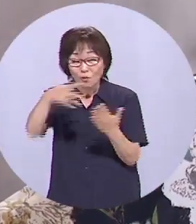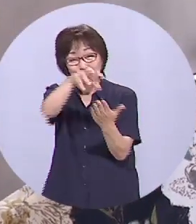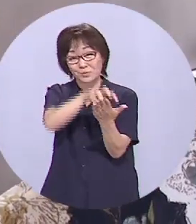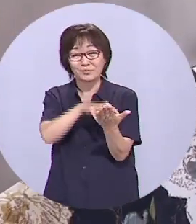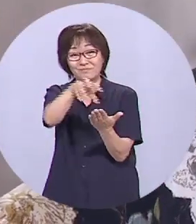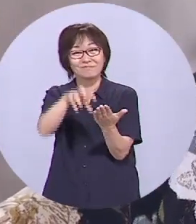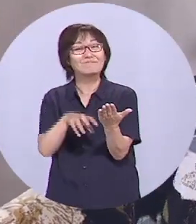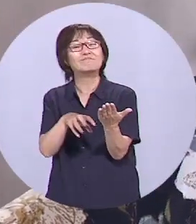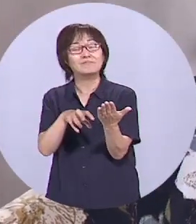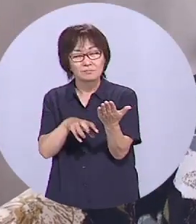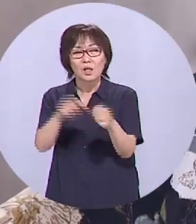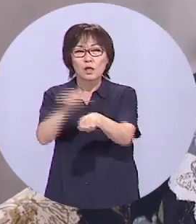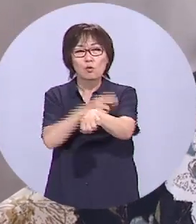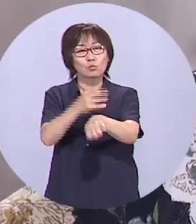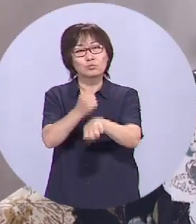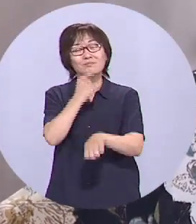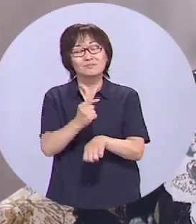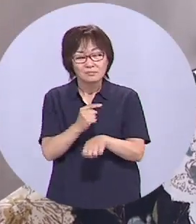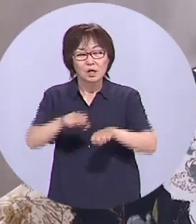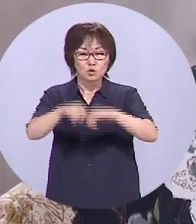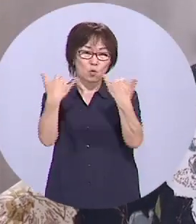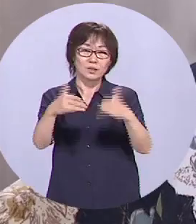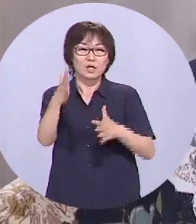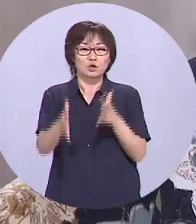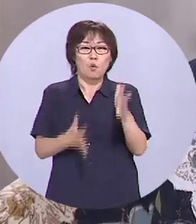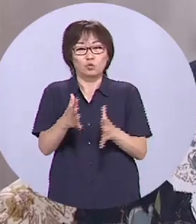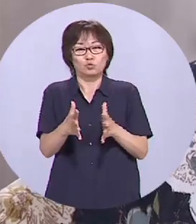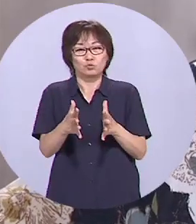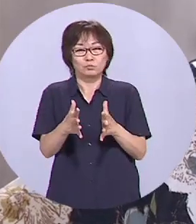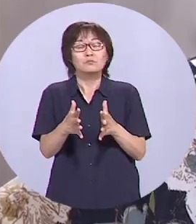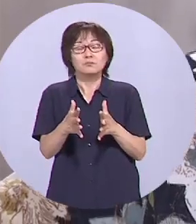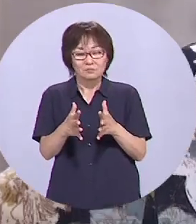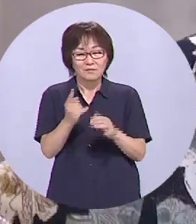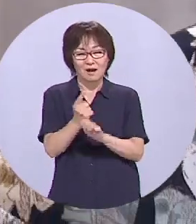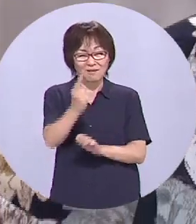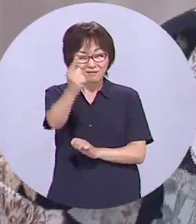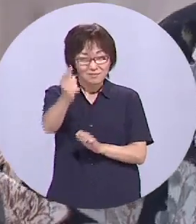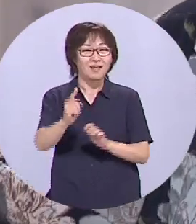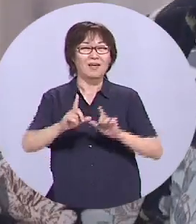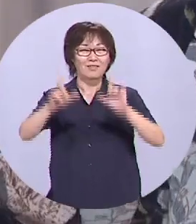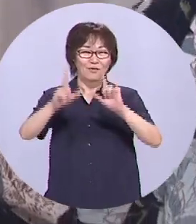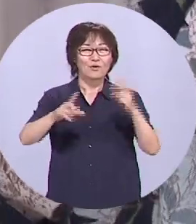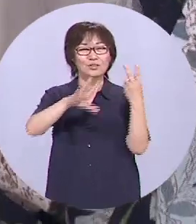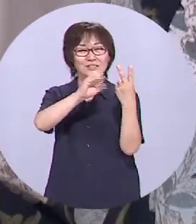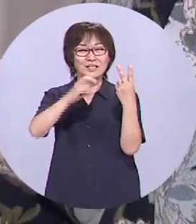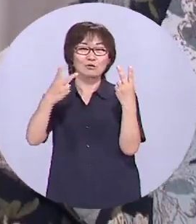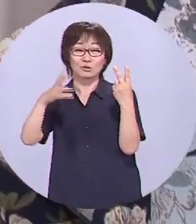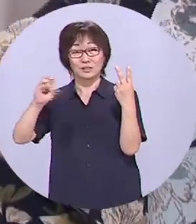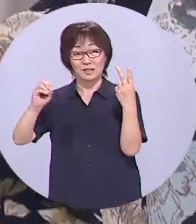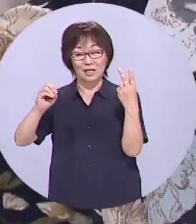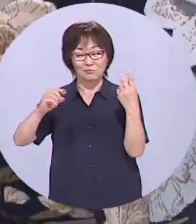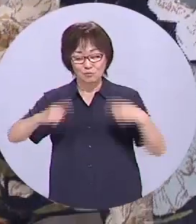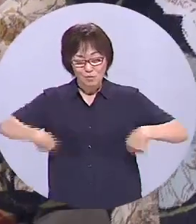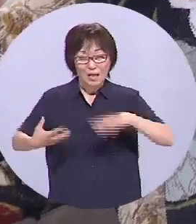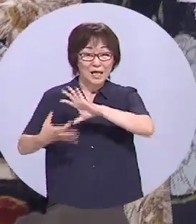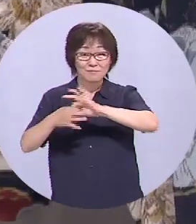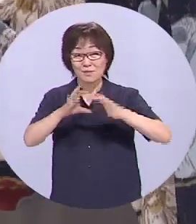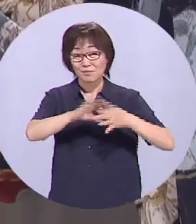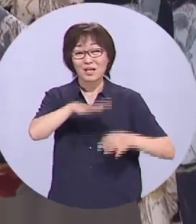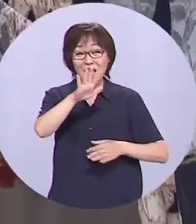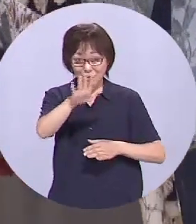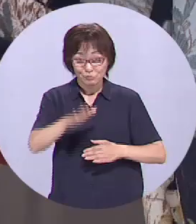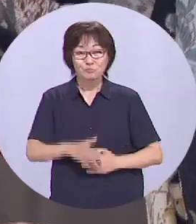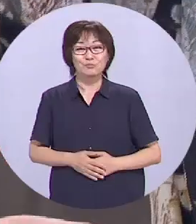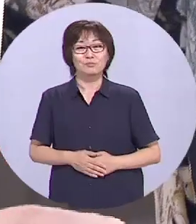号、特集は障害者スポーツ。1年後には東京2020パラリンピック競技大会もあります